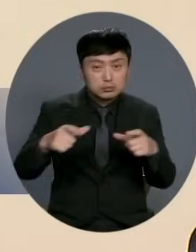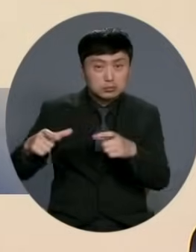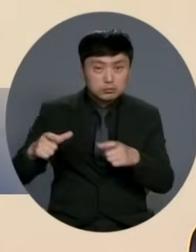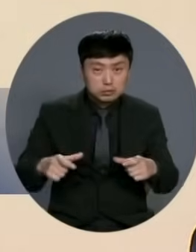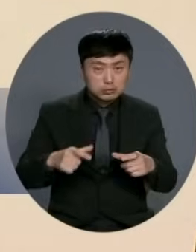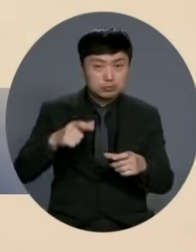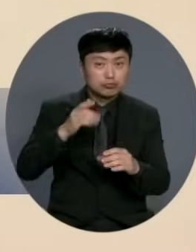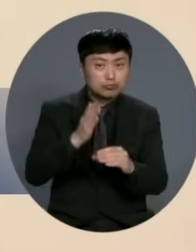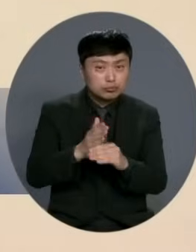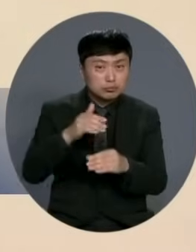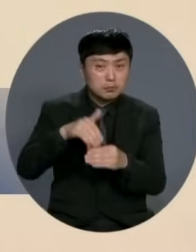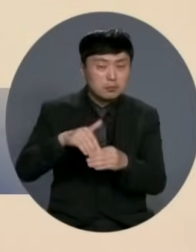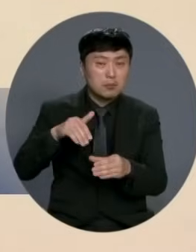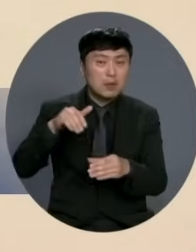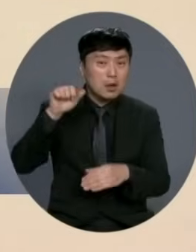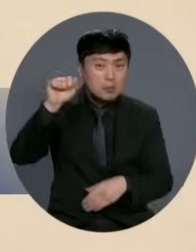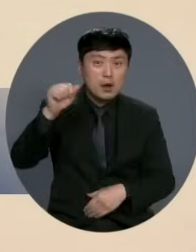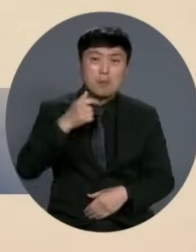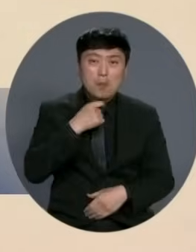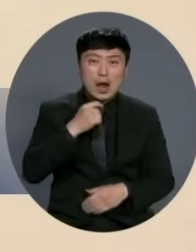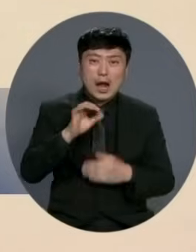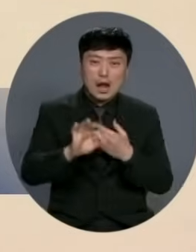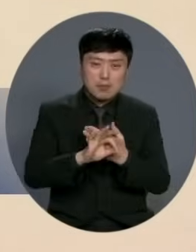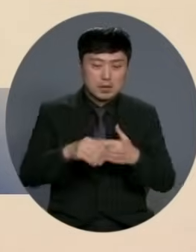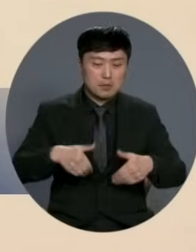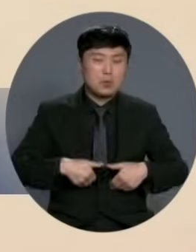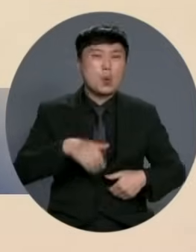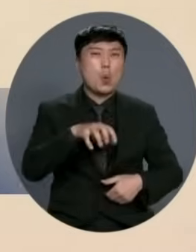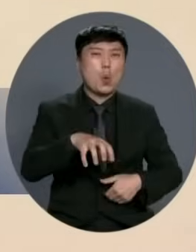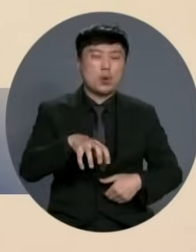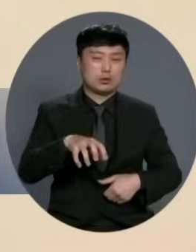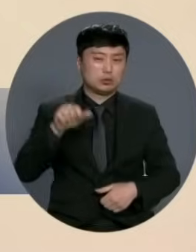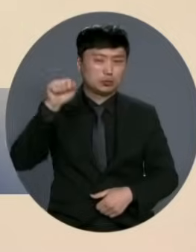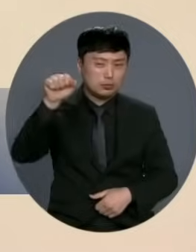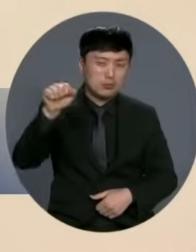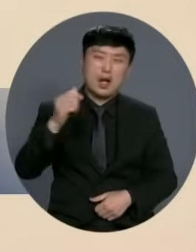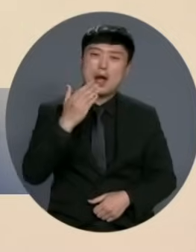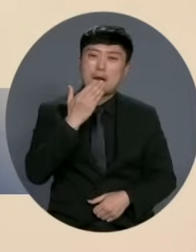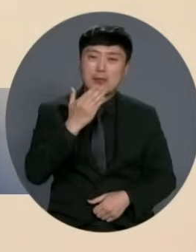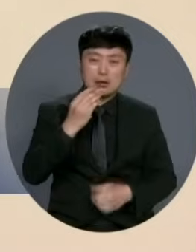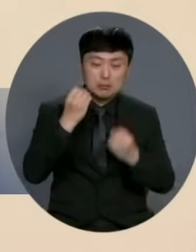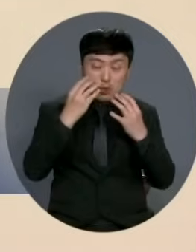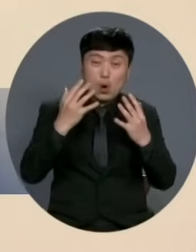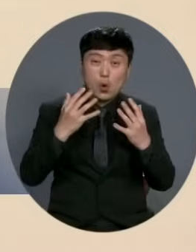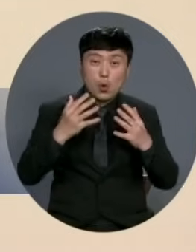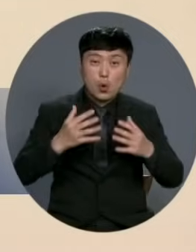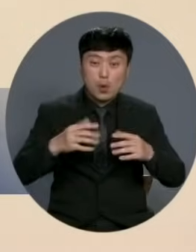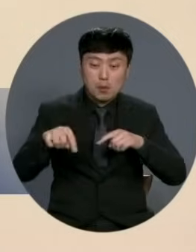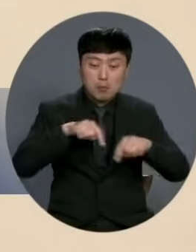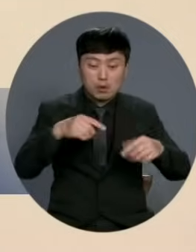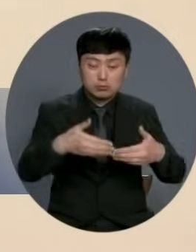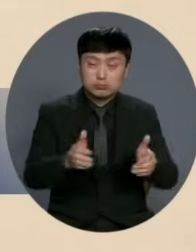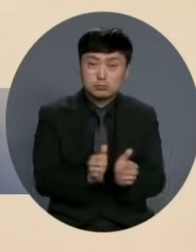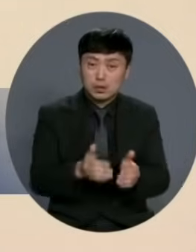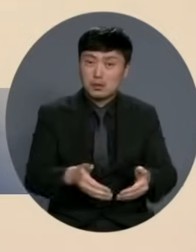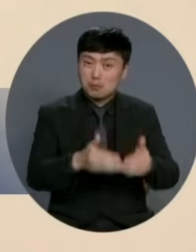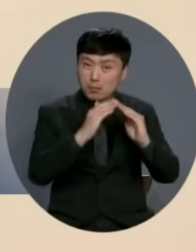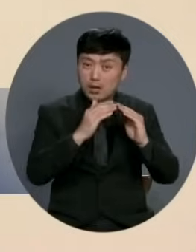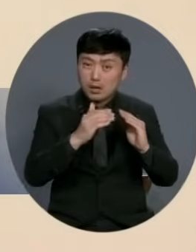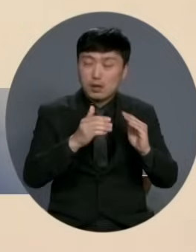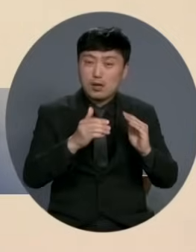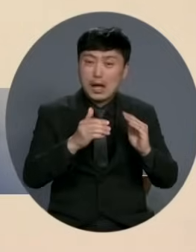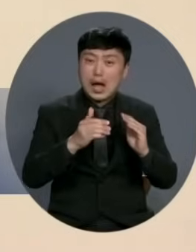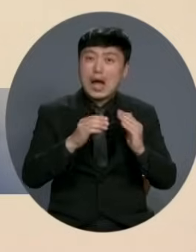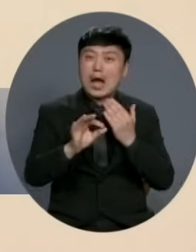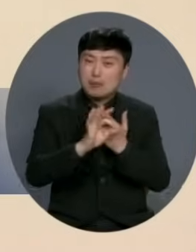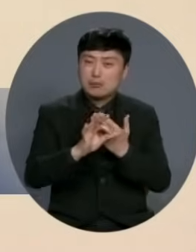대구에 출마하기로 결심하면은 명분 있는 곳을 찾아가지고 출마할 것이고, 신당을 하게 된다면은 신당 입장에서 굉장히 전략적인 선택이